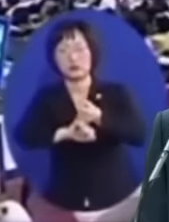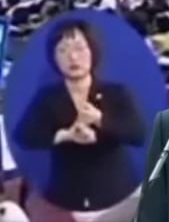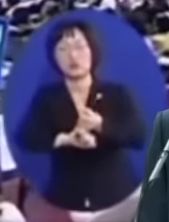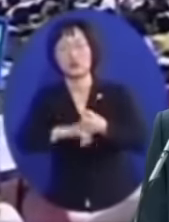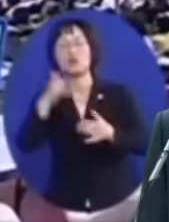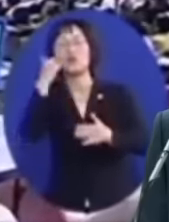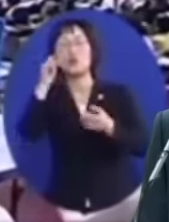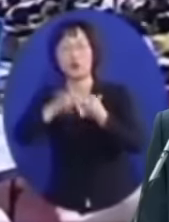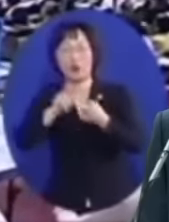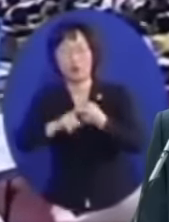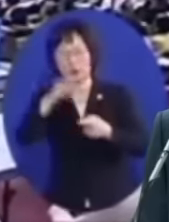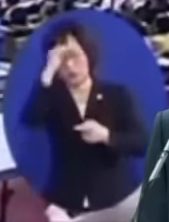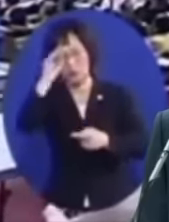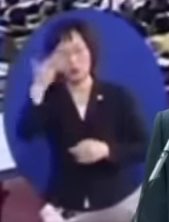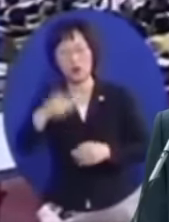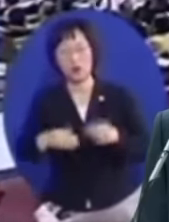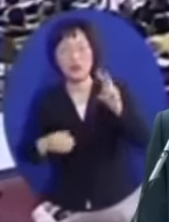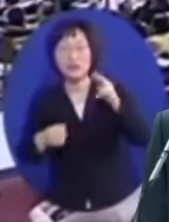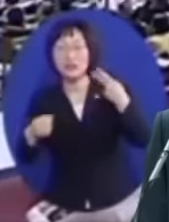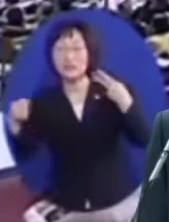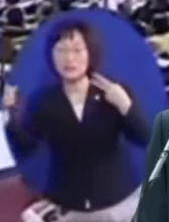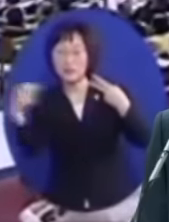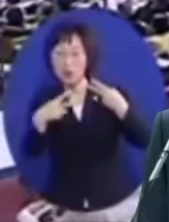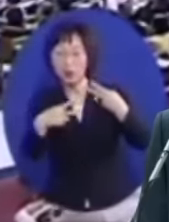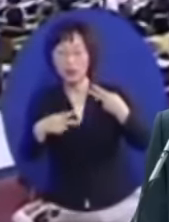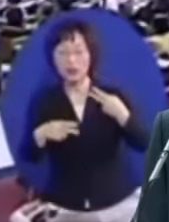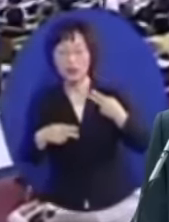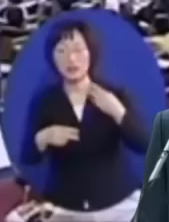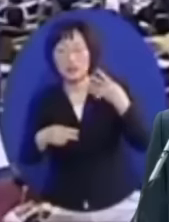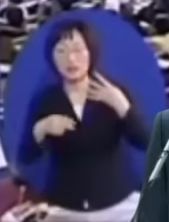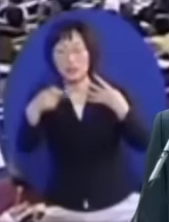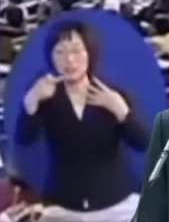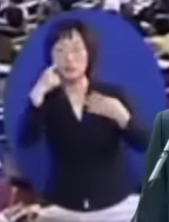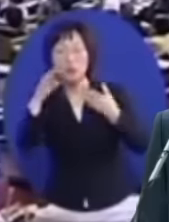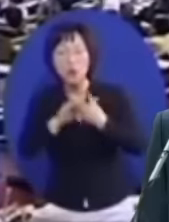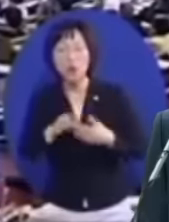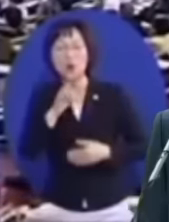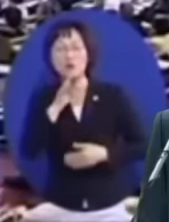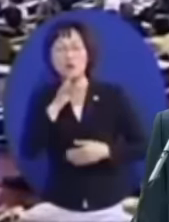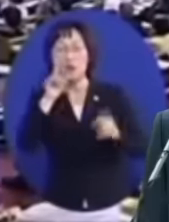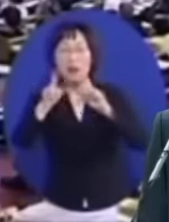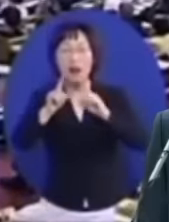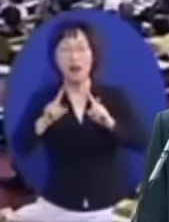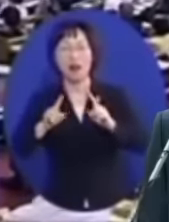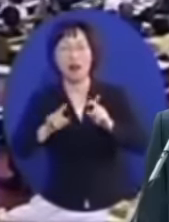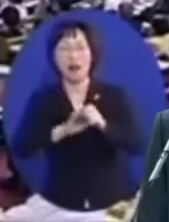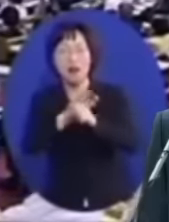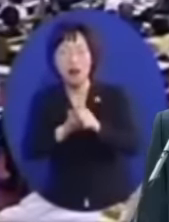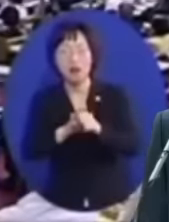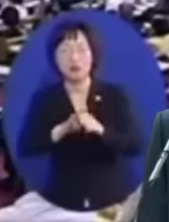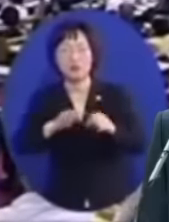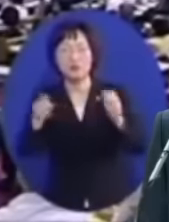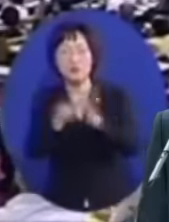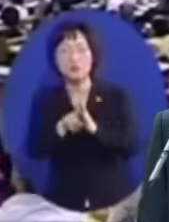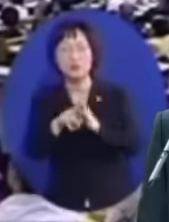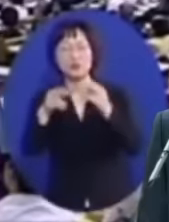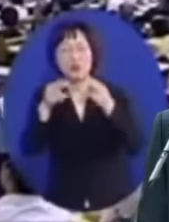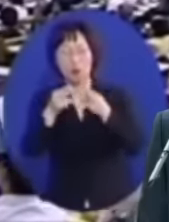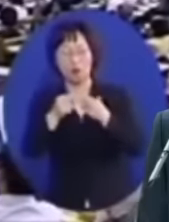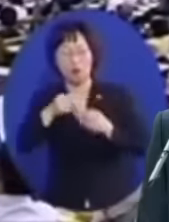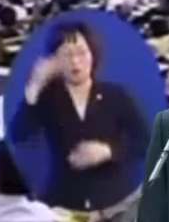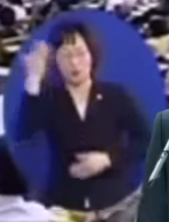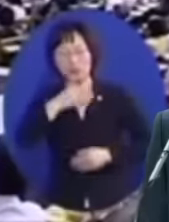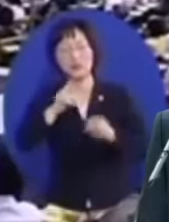것입니다. 디모데전서 4장 12절로 13절에 오직 말과 행실과 사랑과 믿음과 정절에 있어서